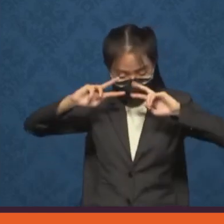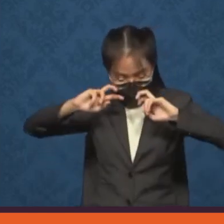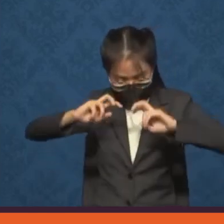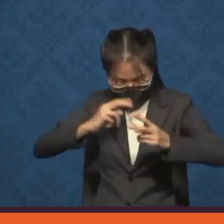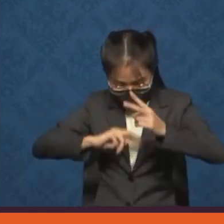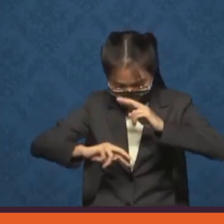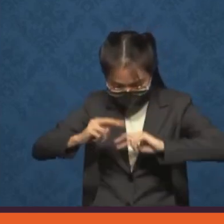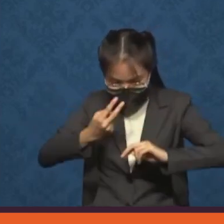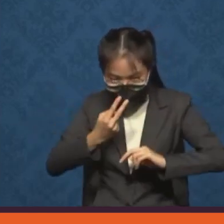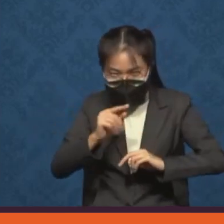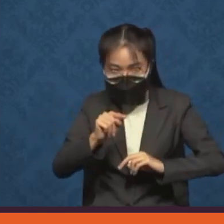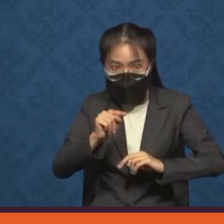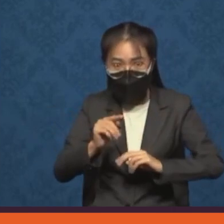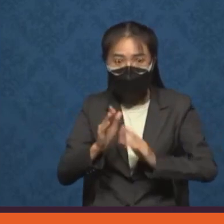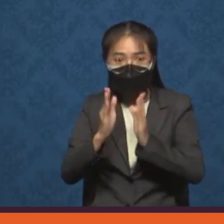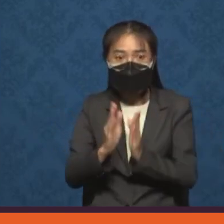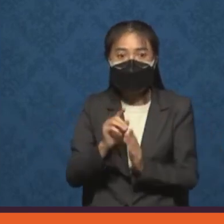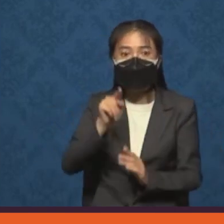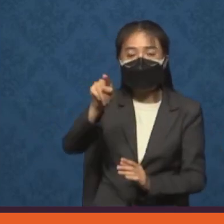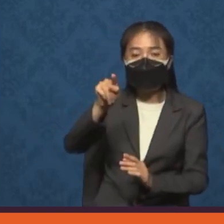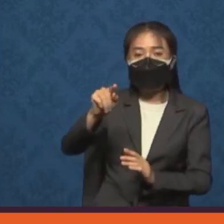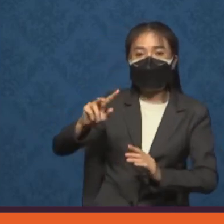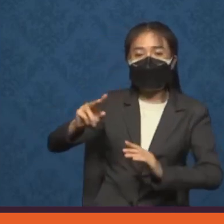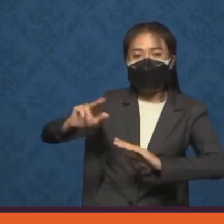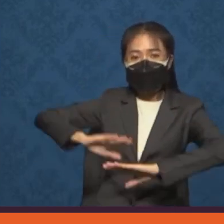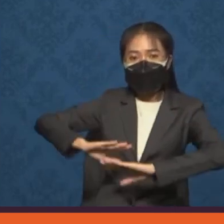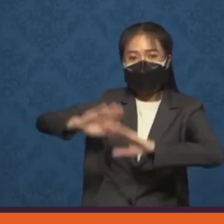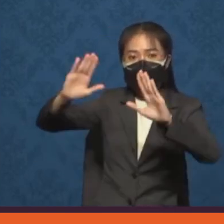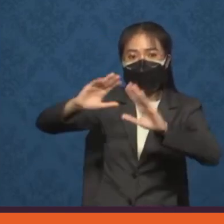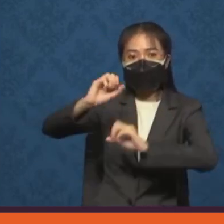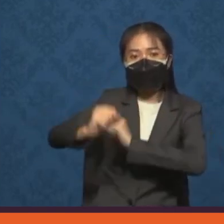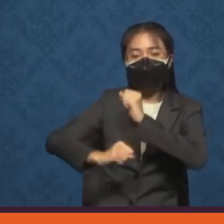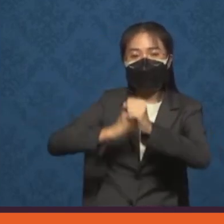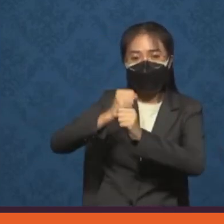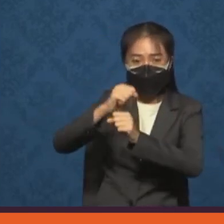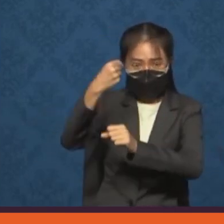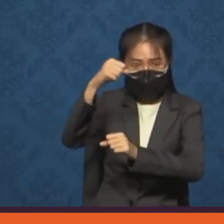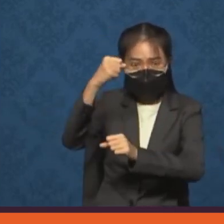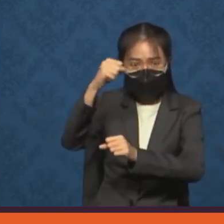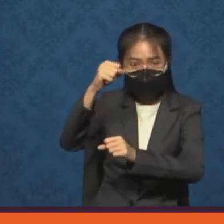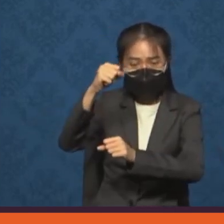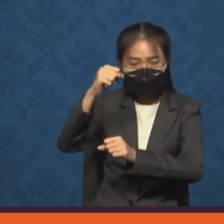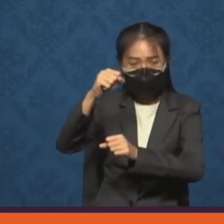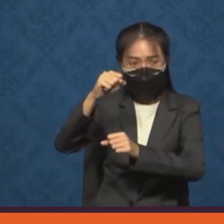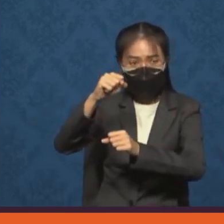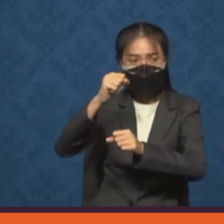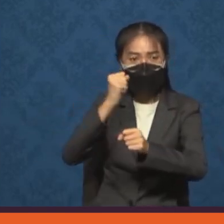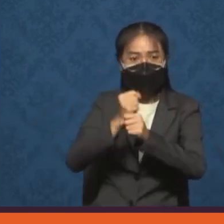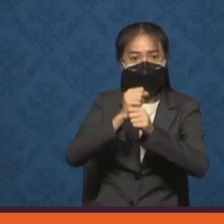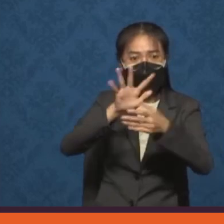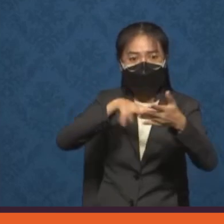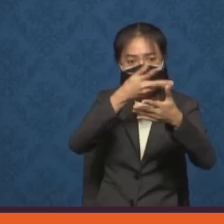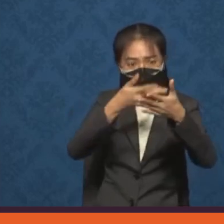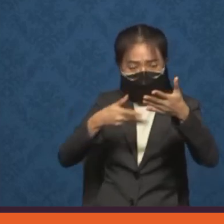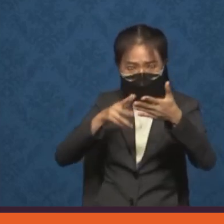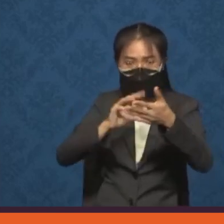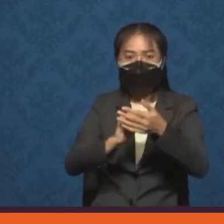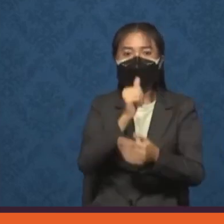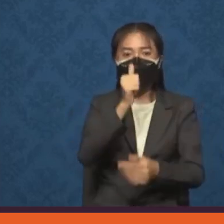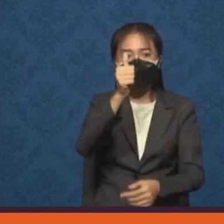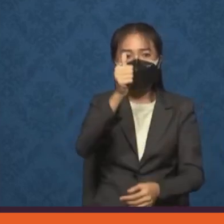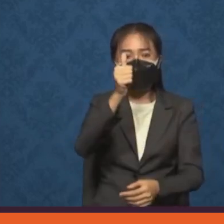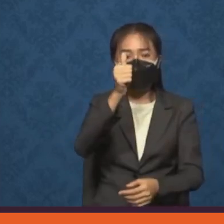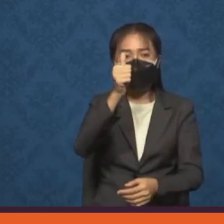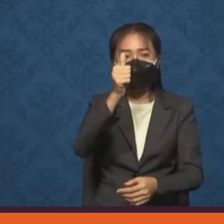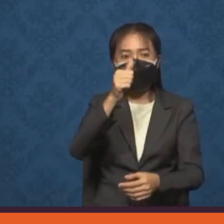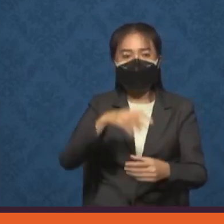นี่ยถูกตัดสิทธิ์การเมือง10ปีสามารถมาร่างรัฐธรรมนูญได้หรือไม่ครับท่านประธานครับ ก็วินิจฉัยว่า